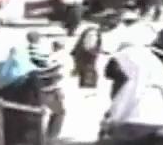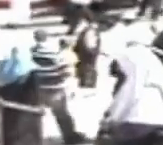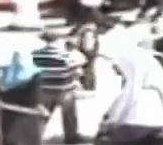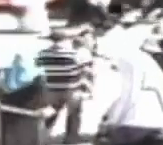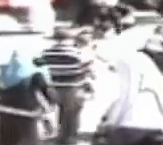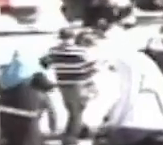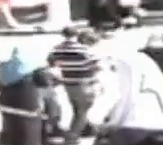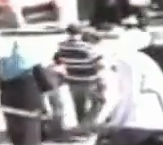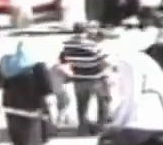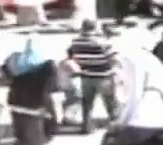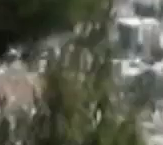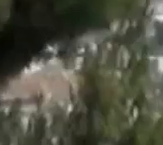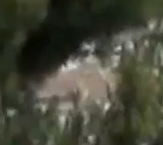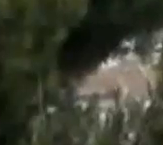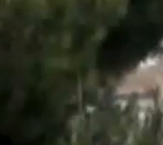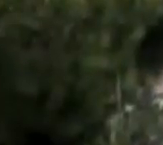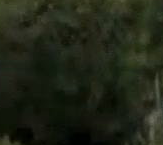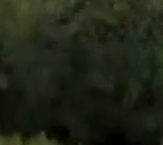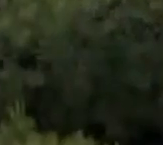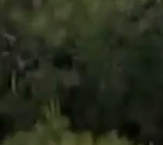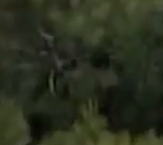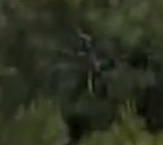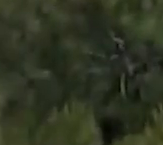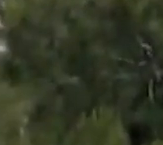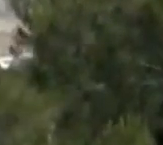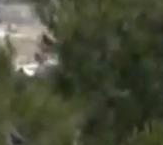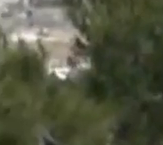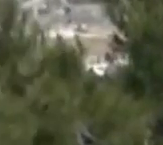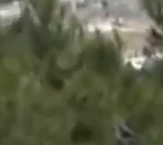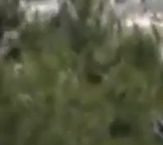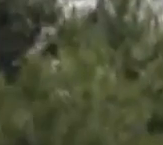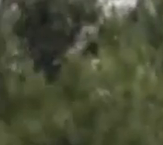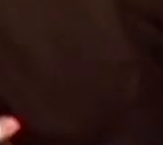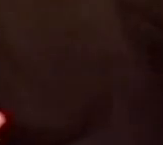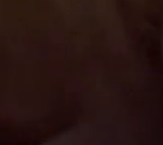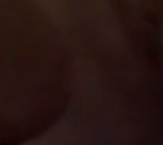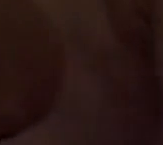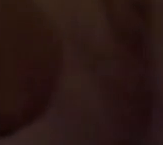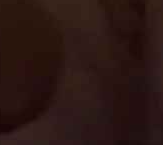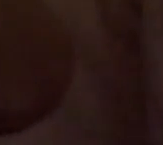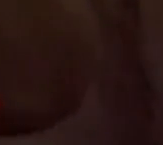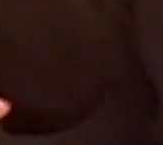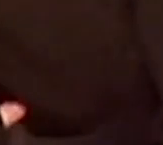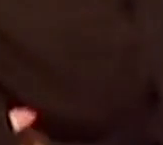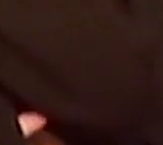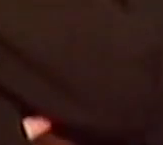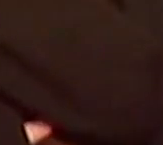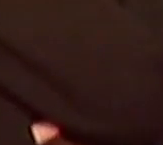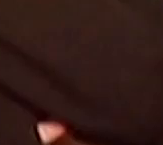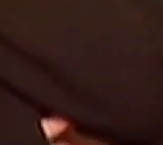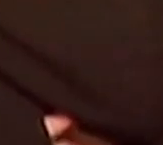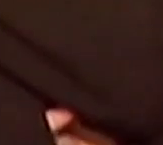וליבנו, וליבנו רק שיר אחד קיים. לך